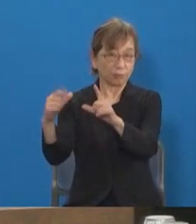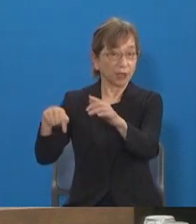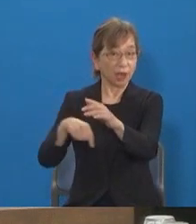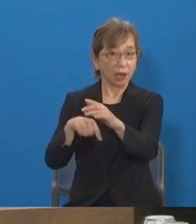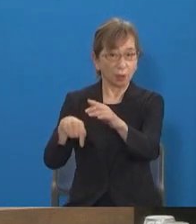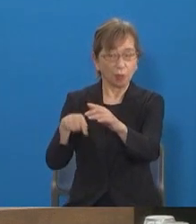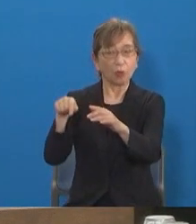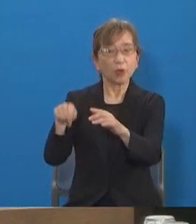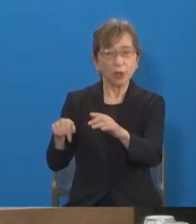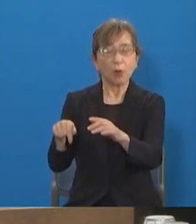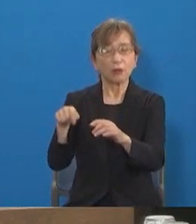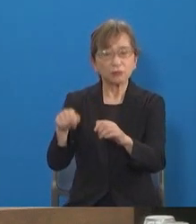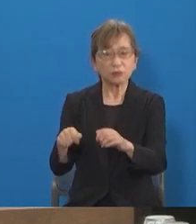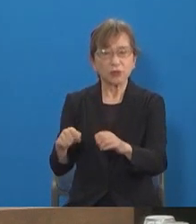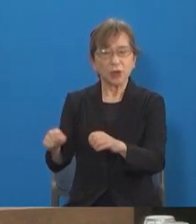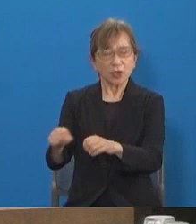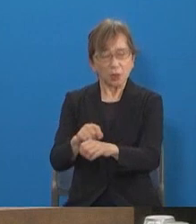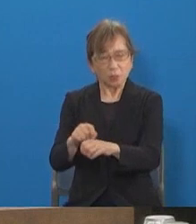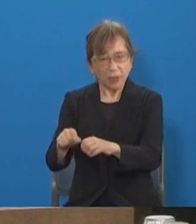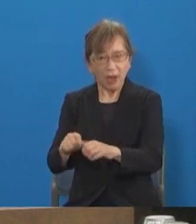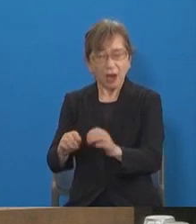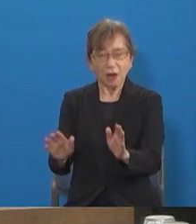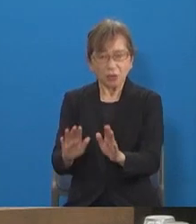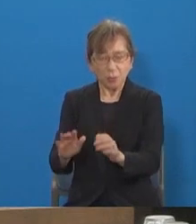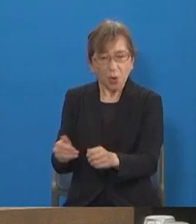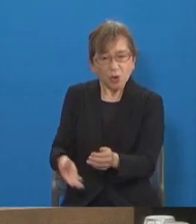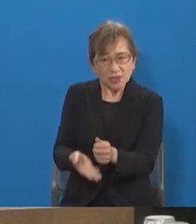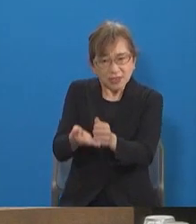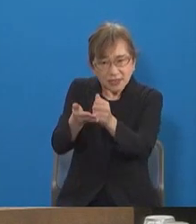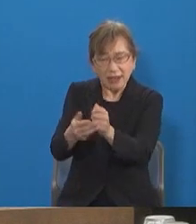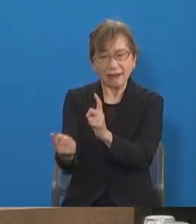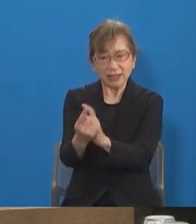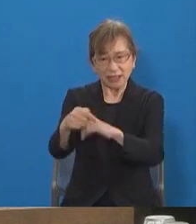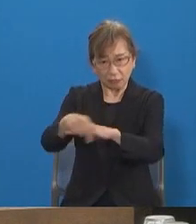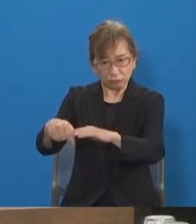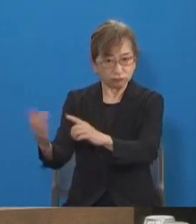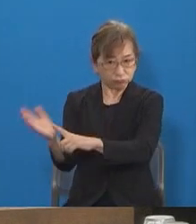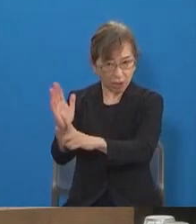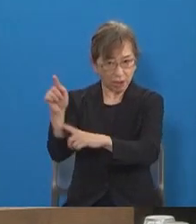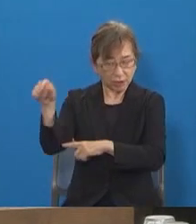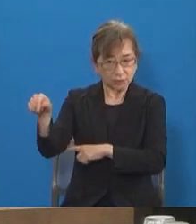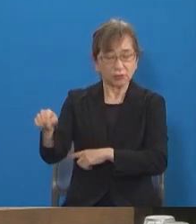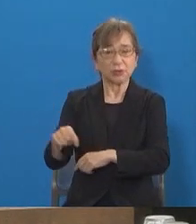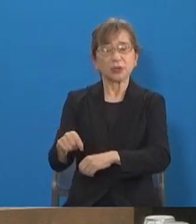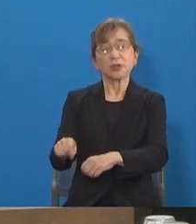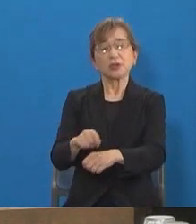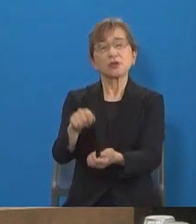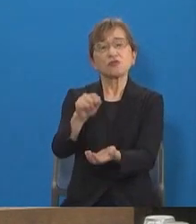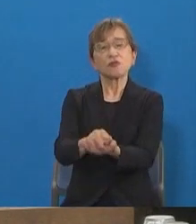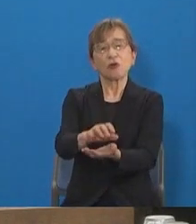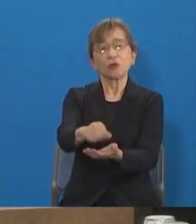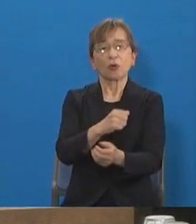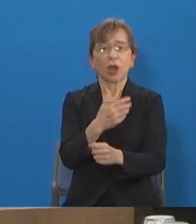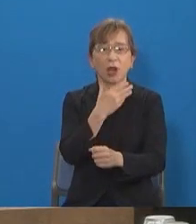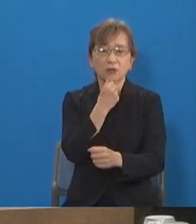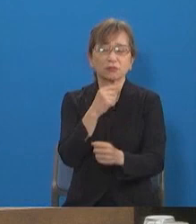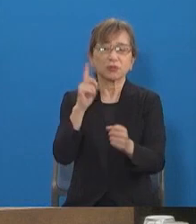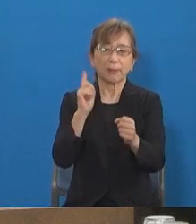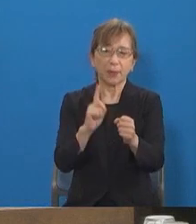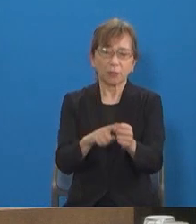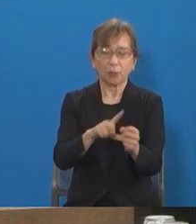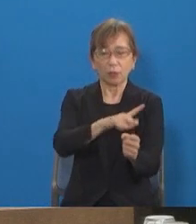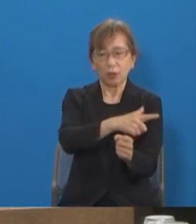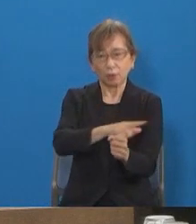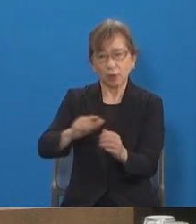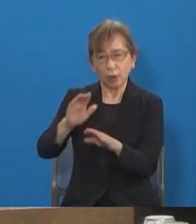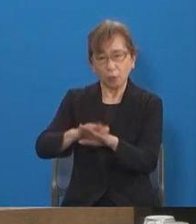わゆる異次元の少子化対策のたたき台では、育児休業を取りやすくするためのさまざまな措置を講